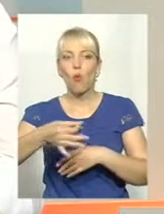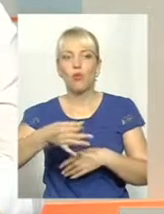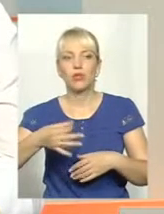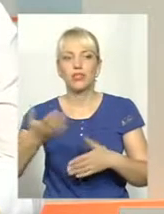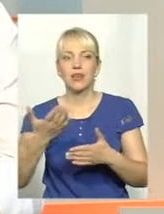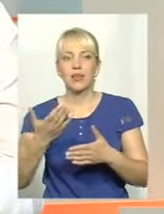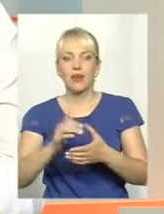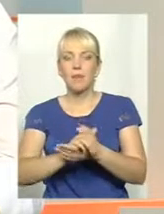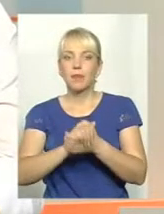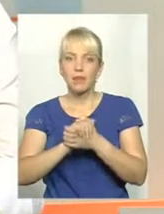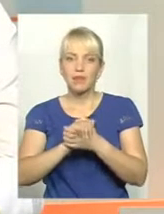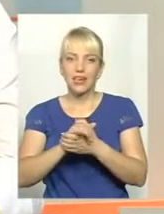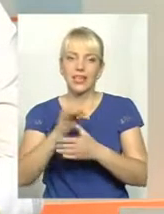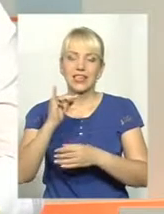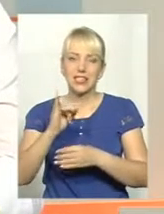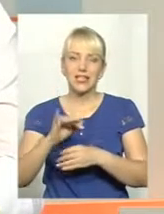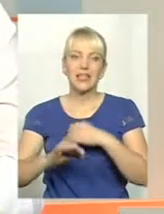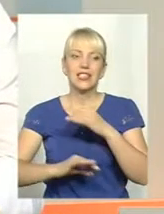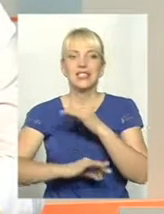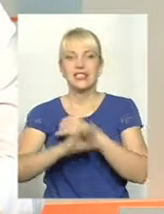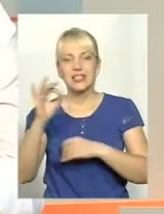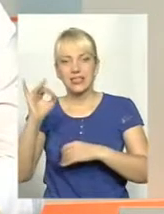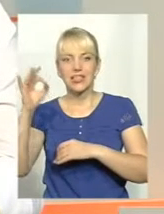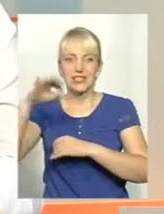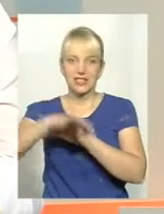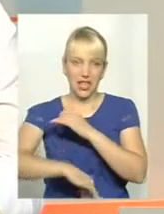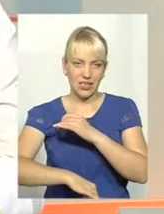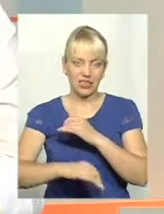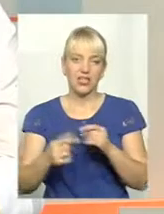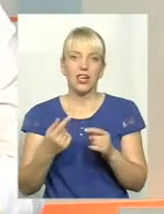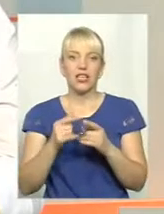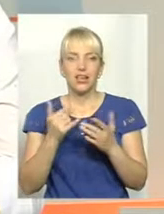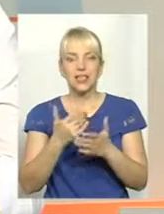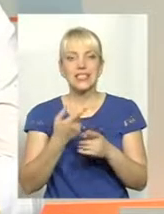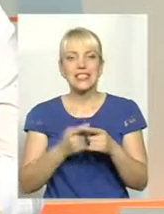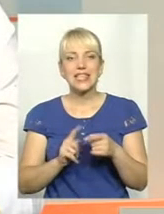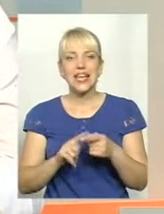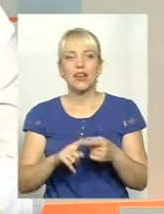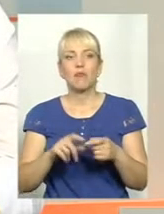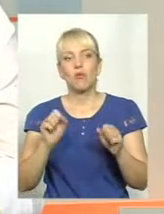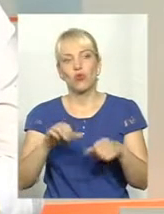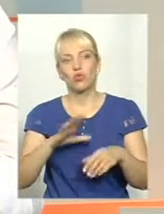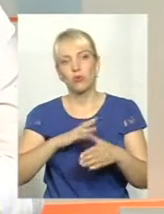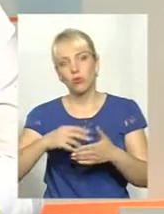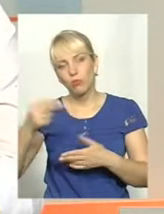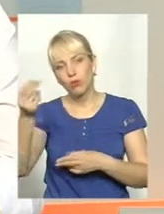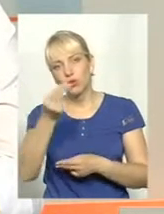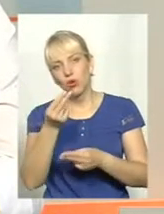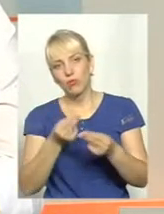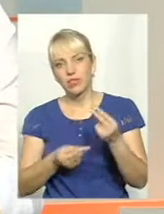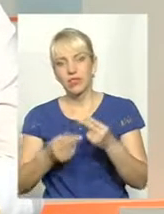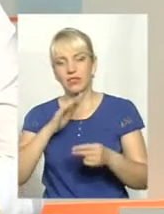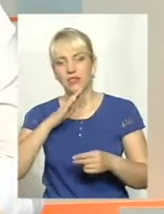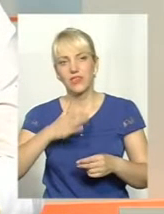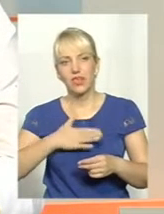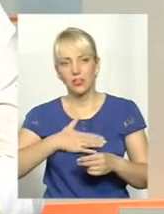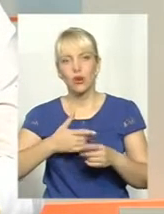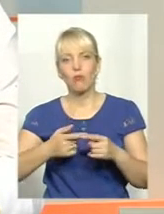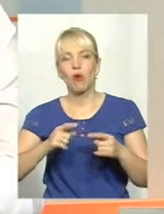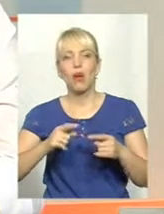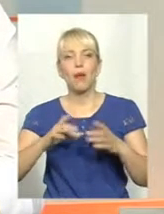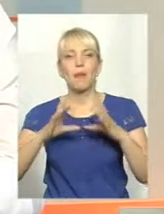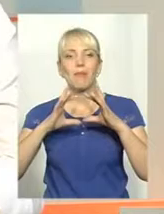це може підкреслити те, що от ми в цьому унікальні. Тому що правильно говорить Олег, що ми завжди були при кордоні. Ми